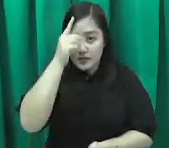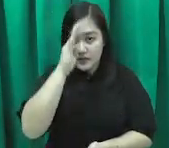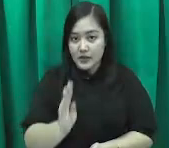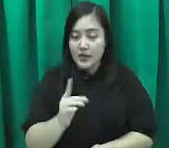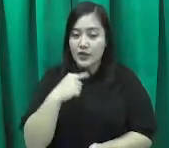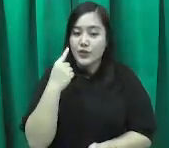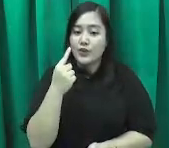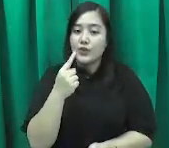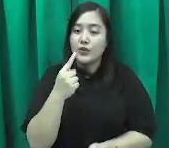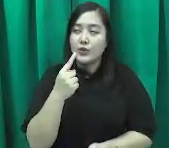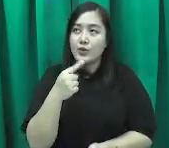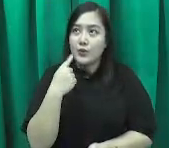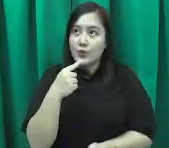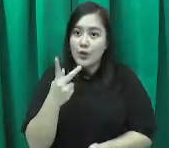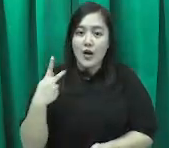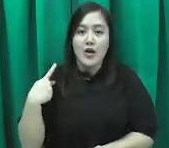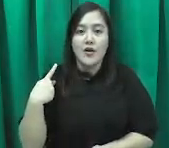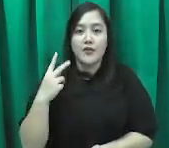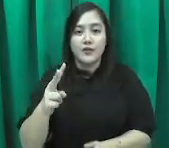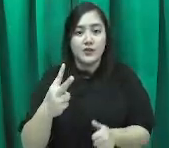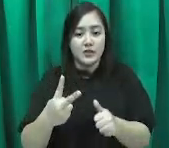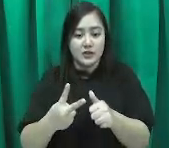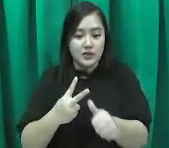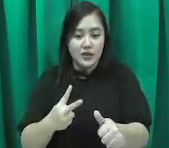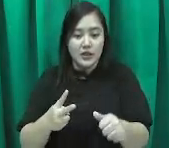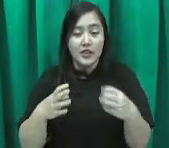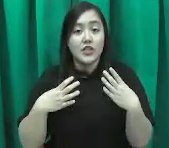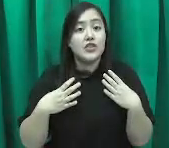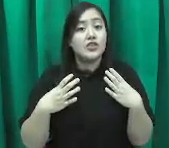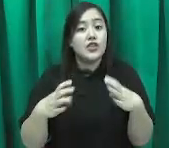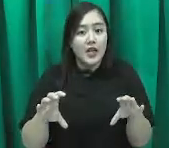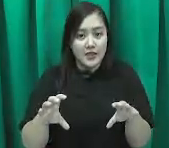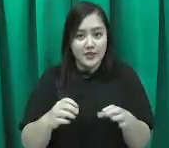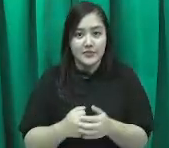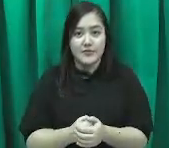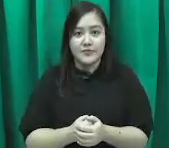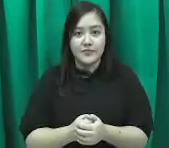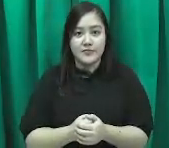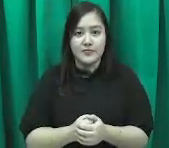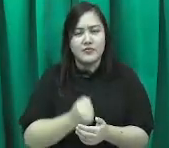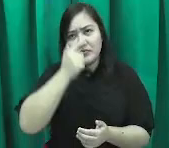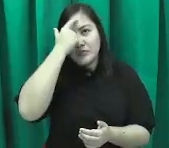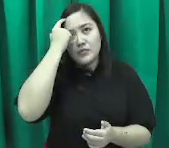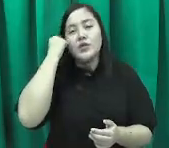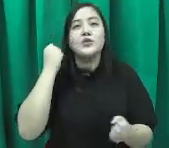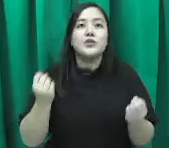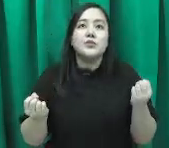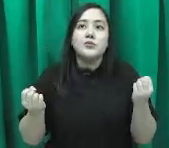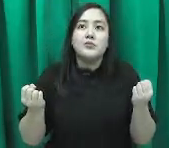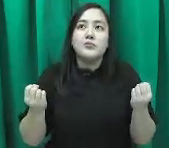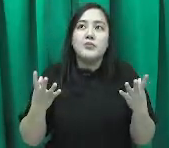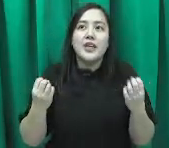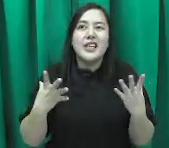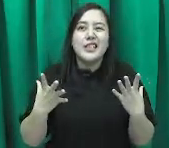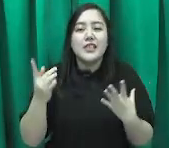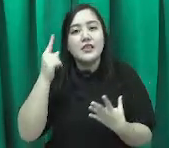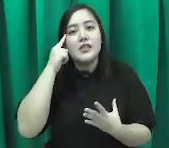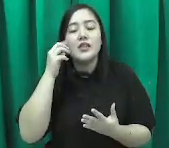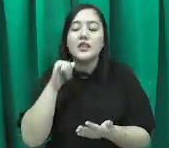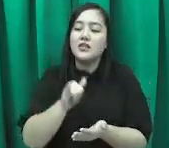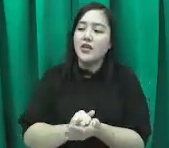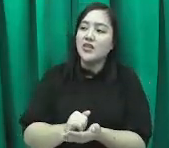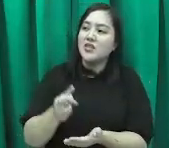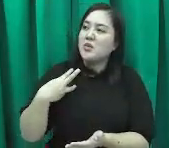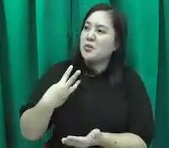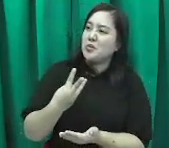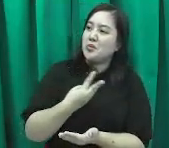parang inisip natin masyado na kaming parang nalunod na kami sa kasalanan. Parang mahirap na mag-catch up, mahirap nang